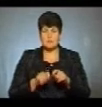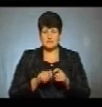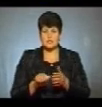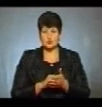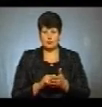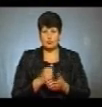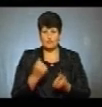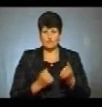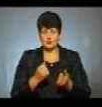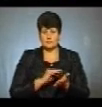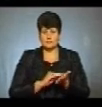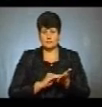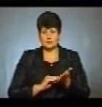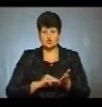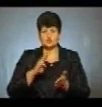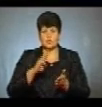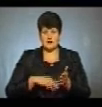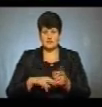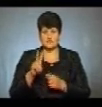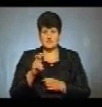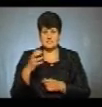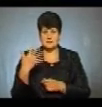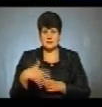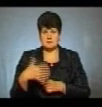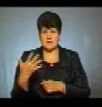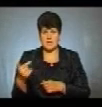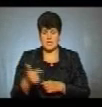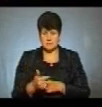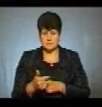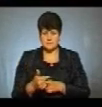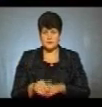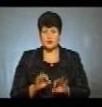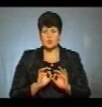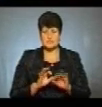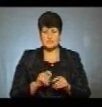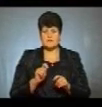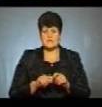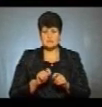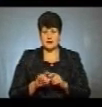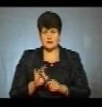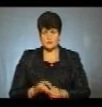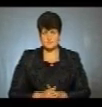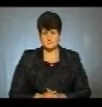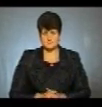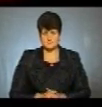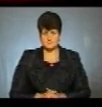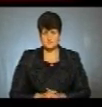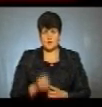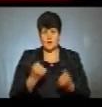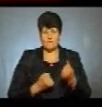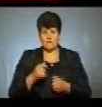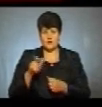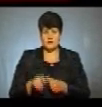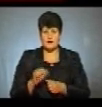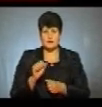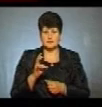документів водієві виписують штраф у 255 гривень, розповів інспектор Ілля Старченко. Водій Андрій